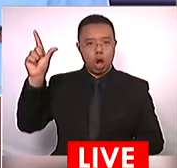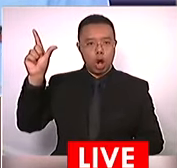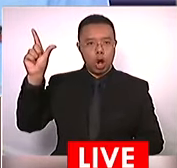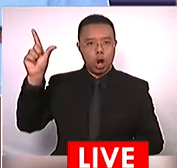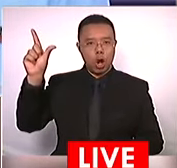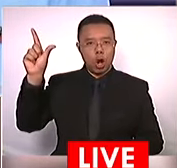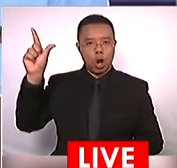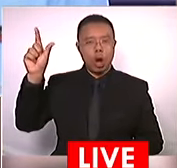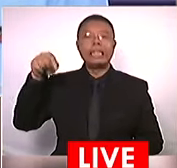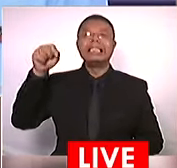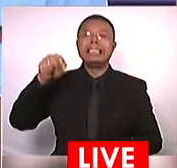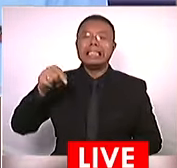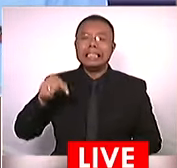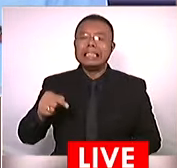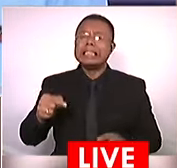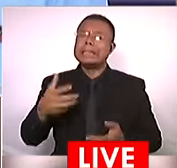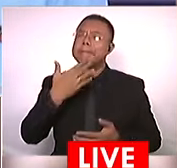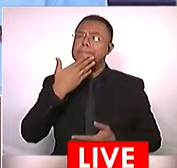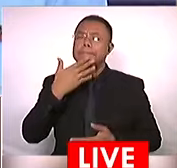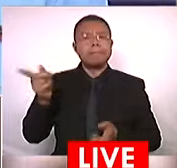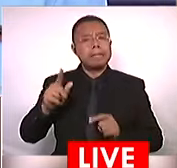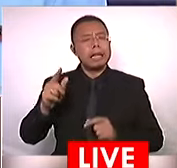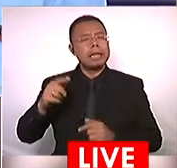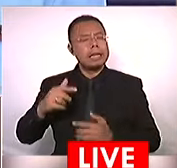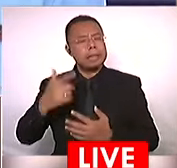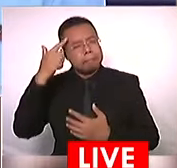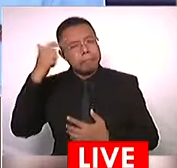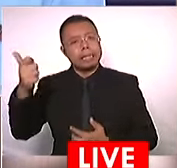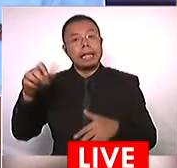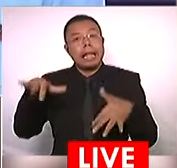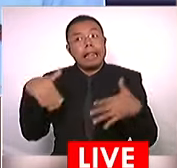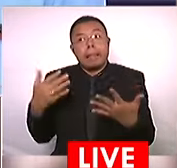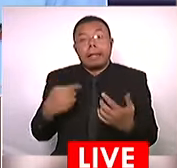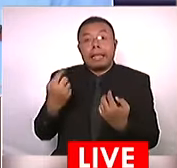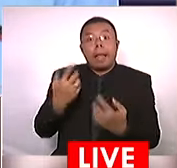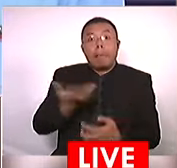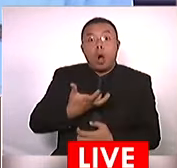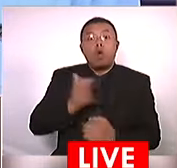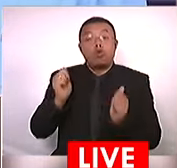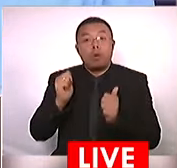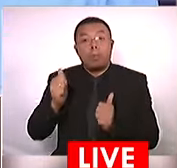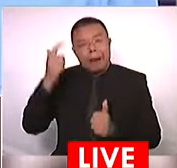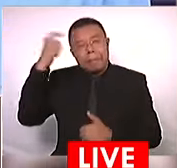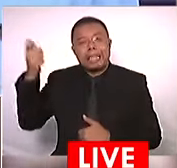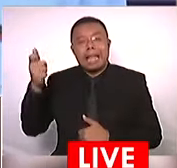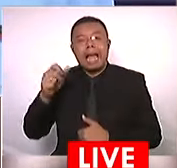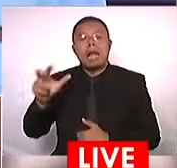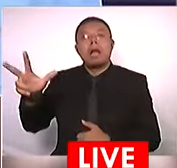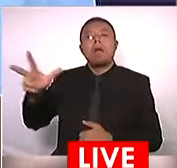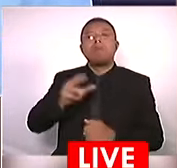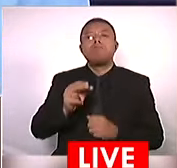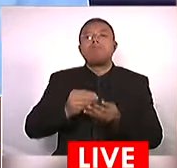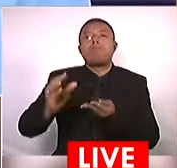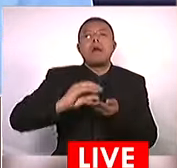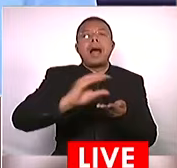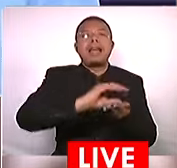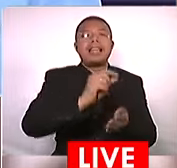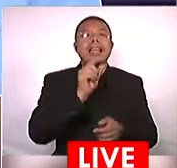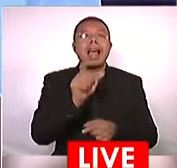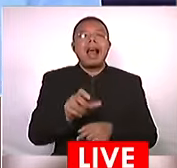Solo ini menjadi prestasi tetapi kita ingin prestasi ini ditutarkan kepada yang